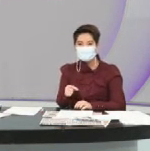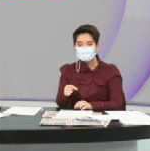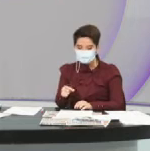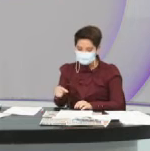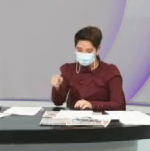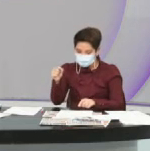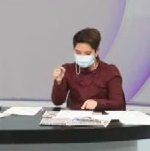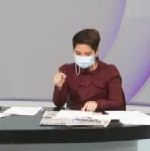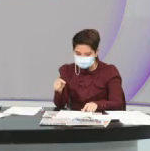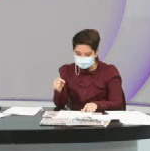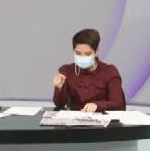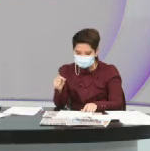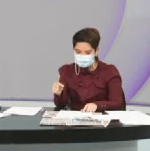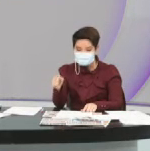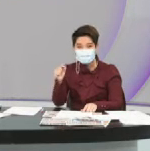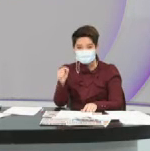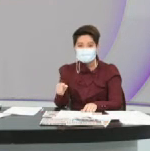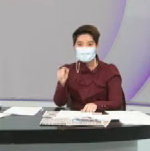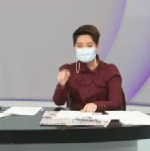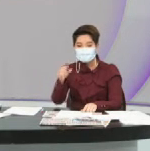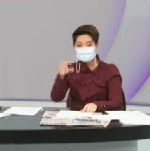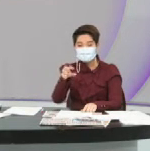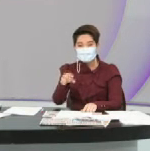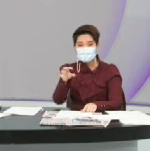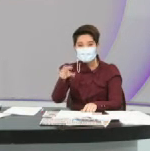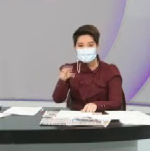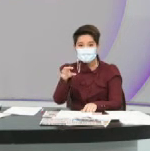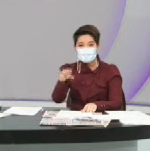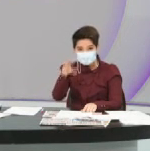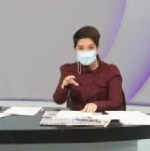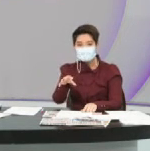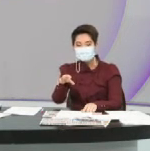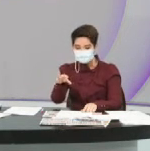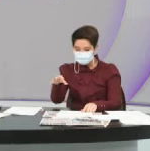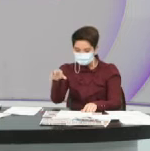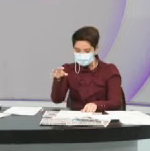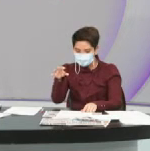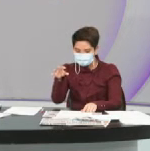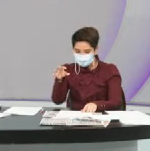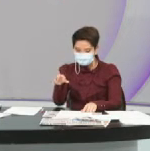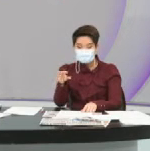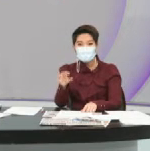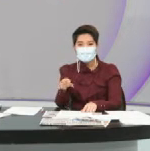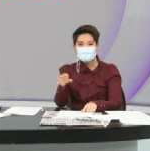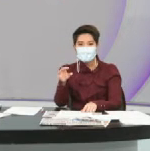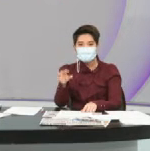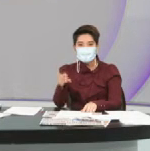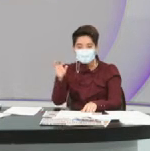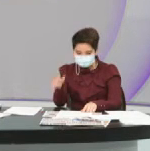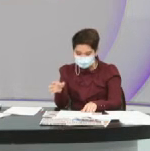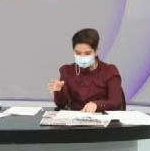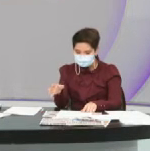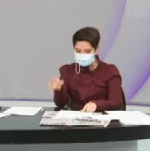ไอร์เพราะว่าไอร์เขาสามารถจะพัฒนาการจัดเก็บวัคซีนของเขาได้ให้สามารถเก็บในตู้เย็น